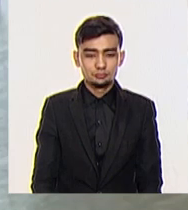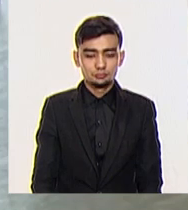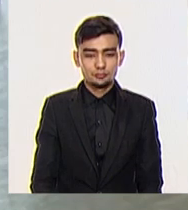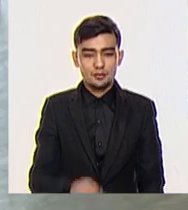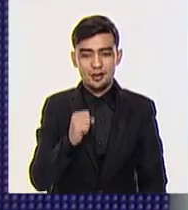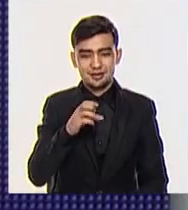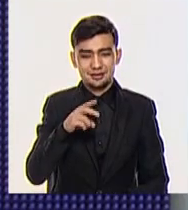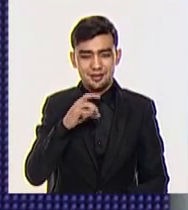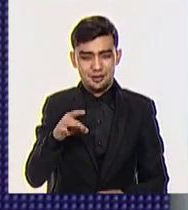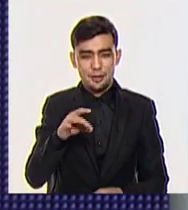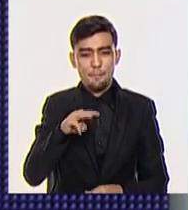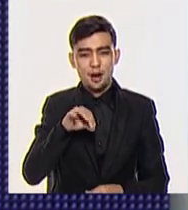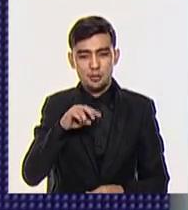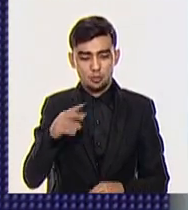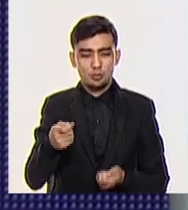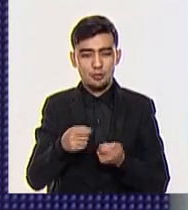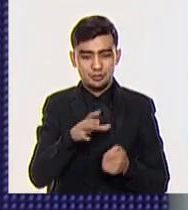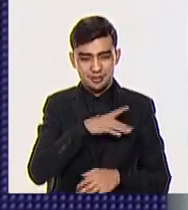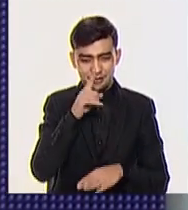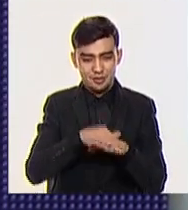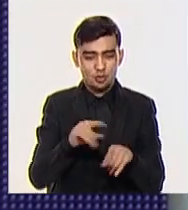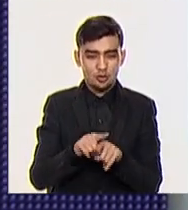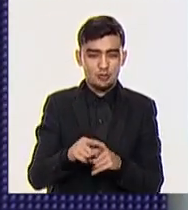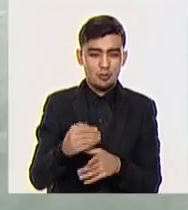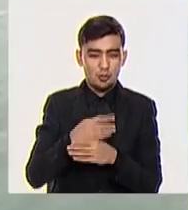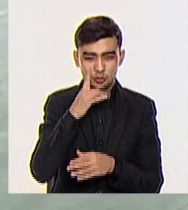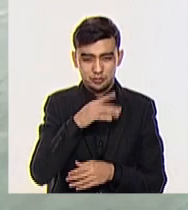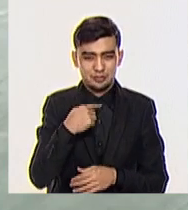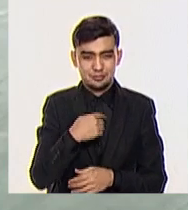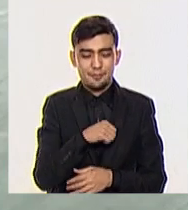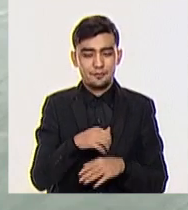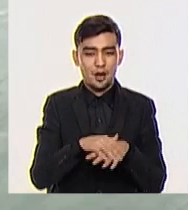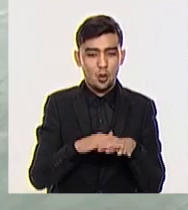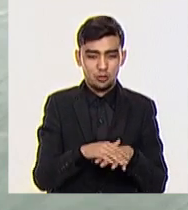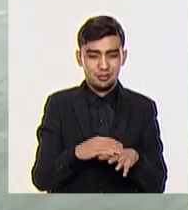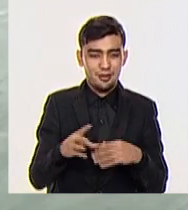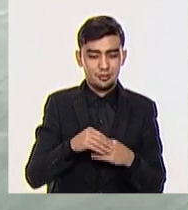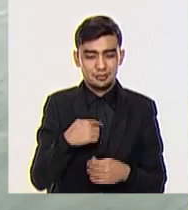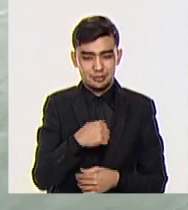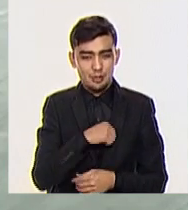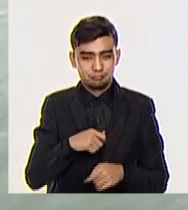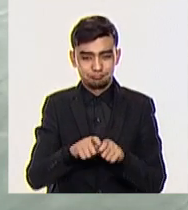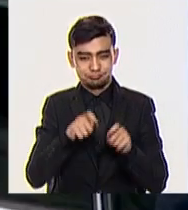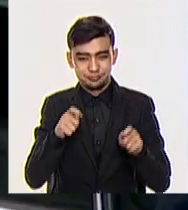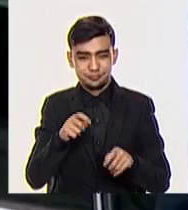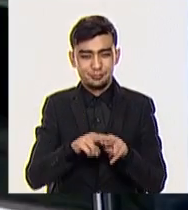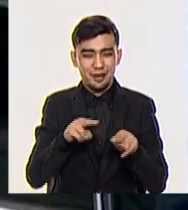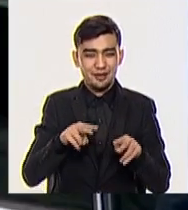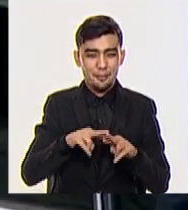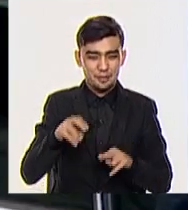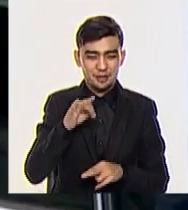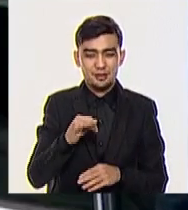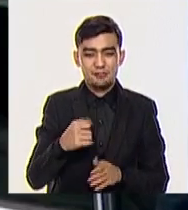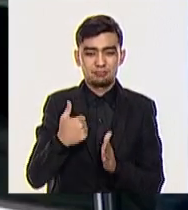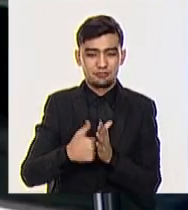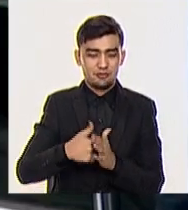Асқар Мәмин басқаратын үкіметтен үміт күтпейтін Нұржан Әлтаев халық болып өз үкіметімізді құрайық. Дүйім жұрт министрлерді ашық түрде дауыс беріп